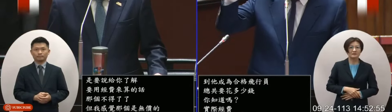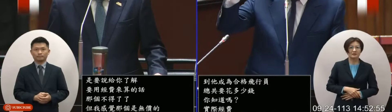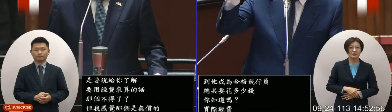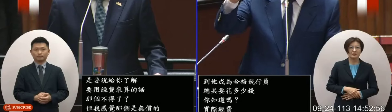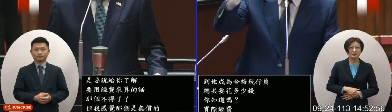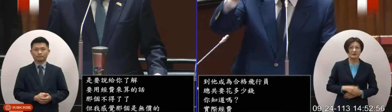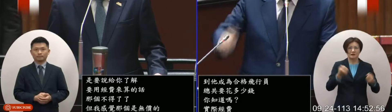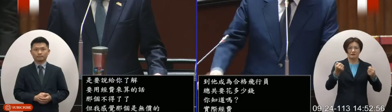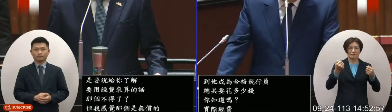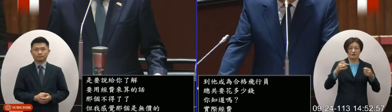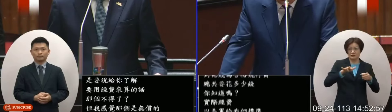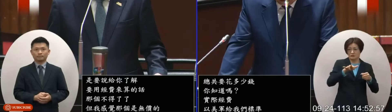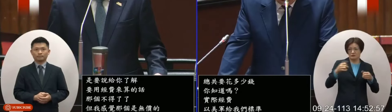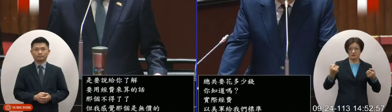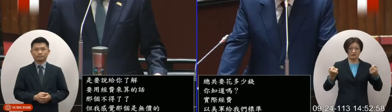躯顶，到伊会当飞。哦，